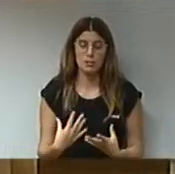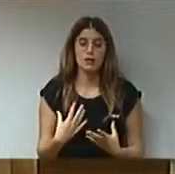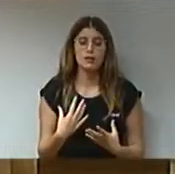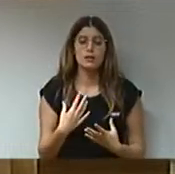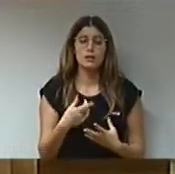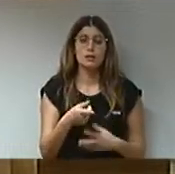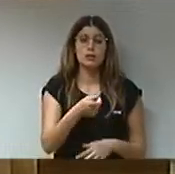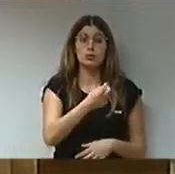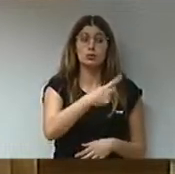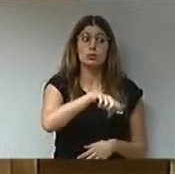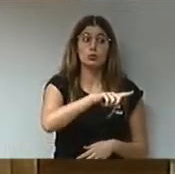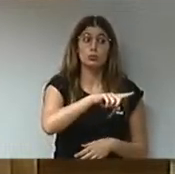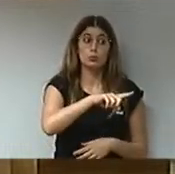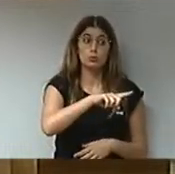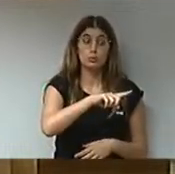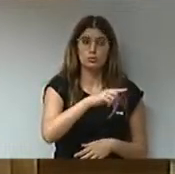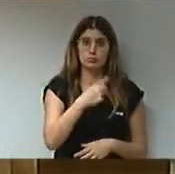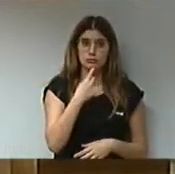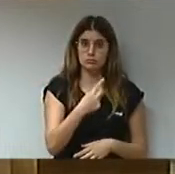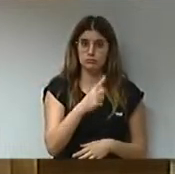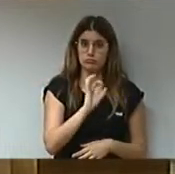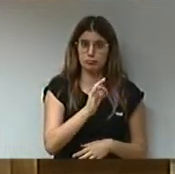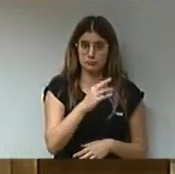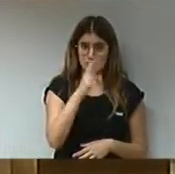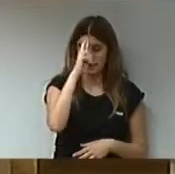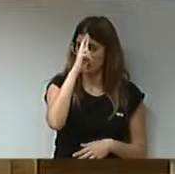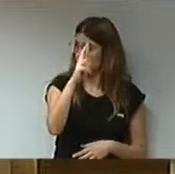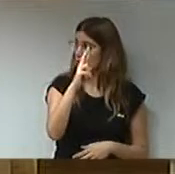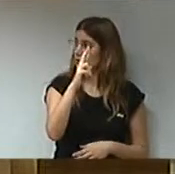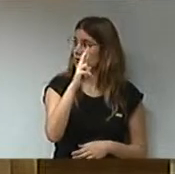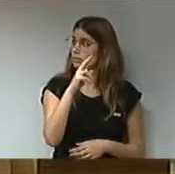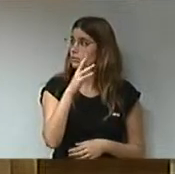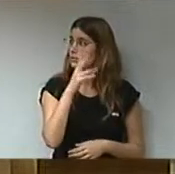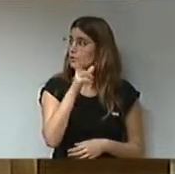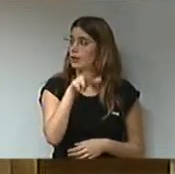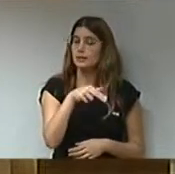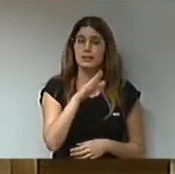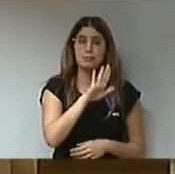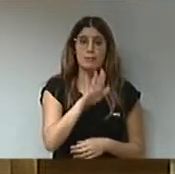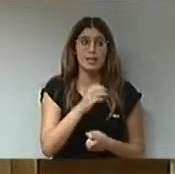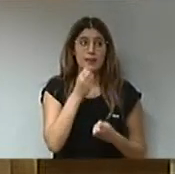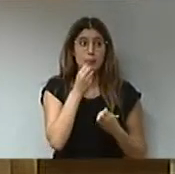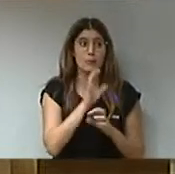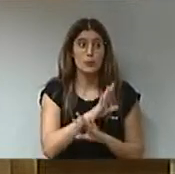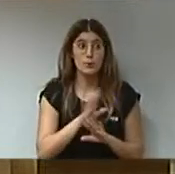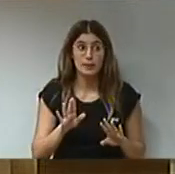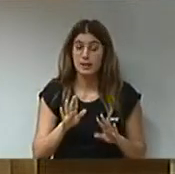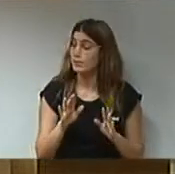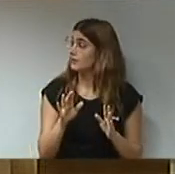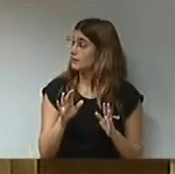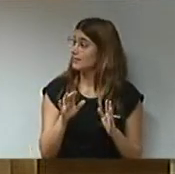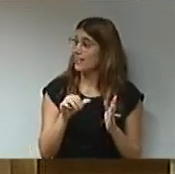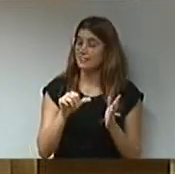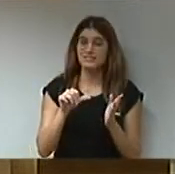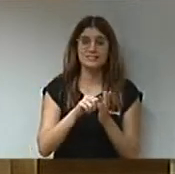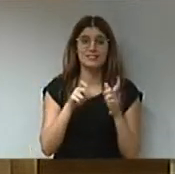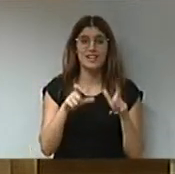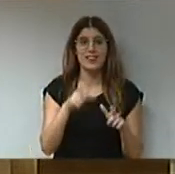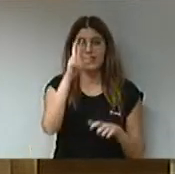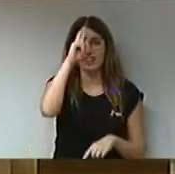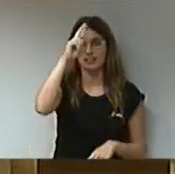vostè apel·la al respecte, i jo de veritat que me pareix que això és la societat del respecte és el més important que hem de